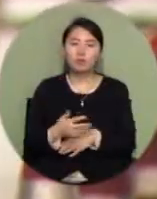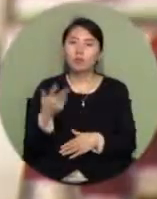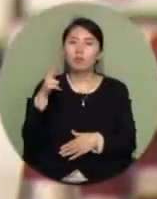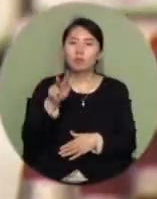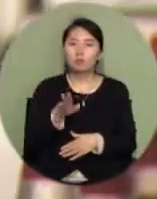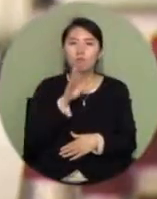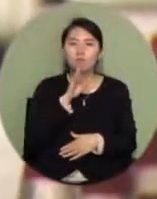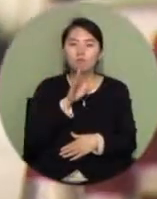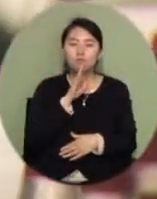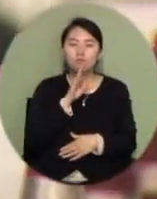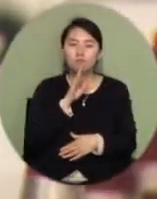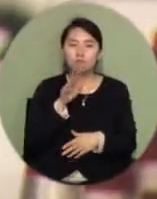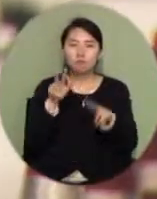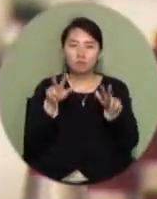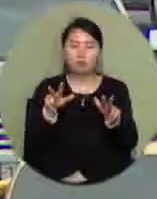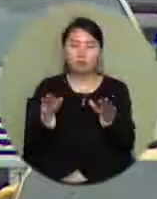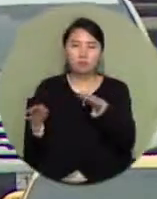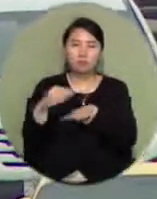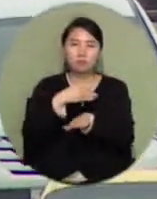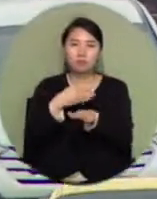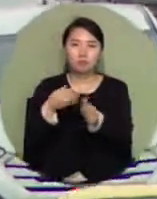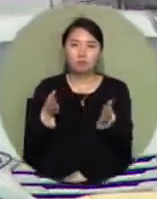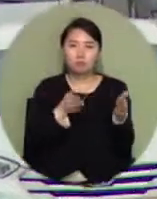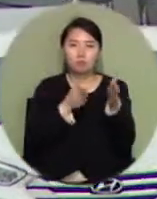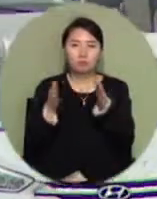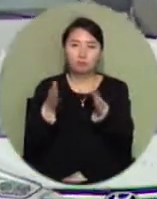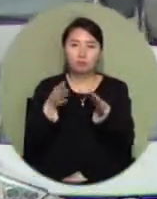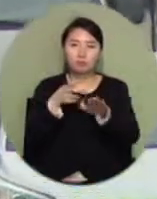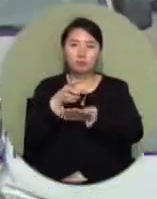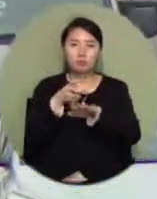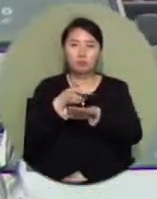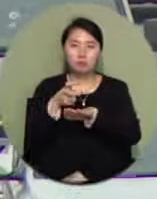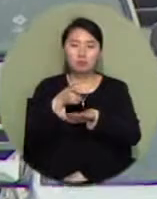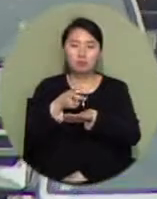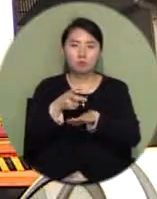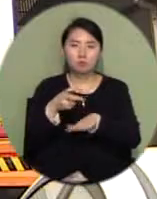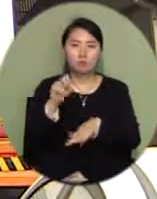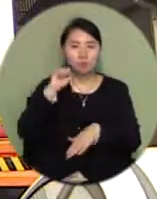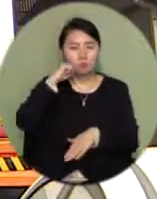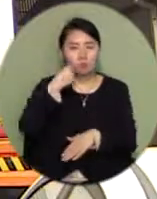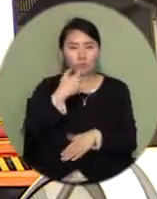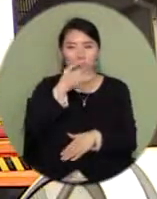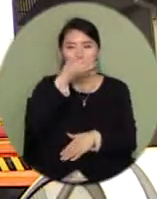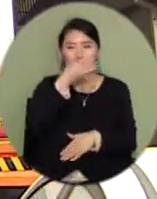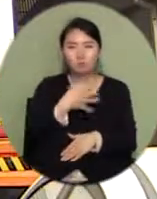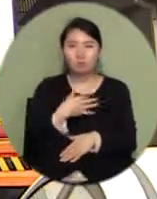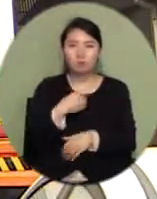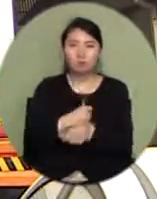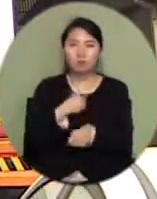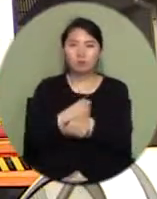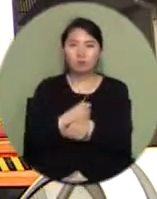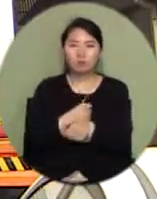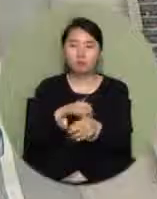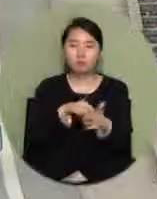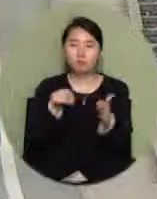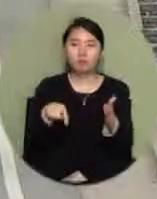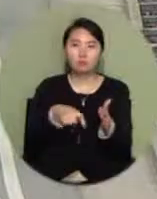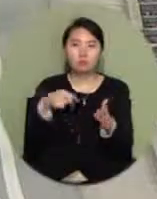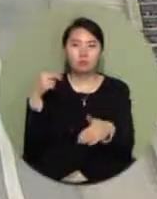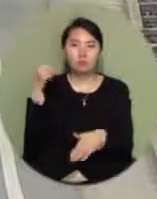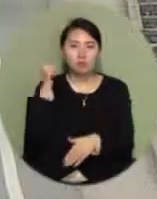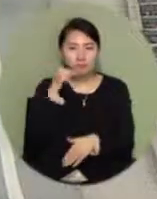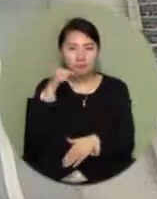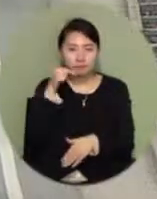하지만 현재로선 우회도로만으로 교통수요를 감당하긴 역부족입니다. 우회도로인 동부간선도로가